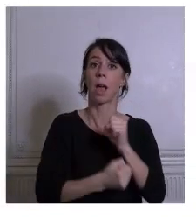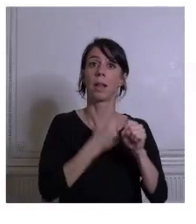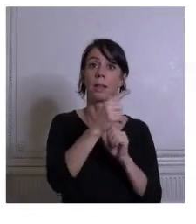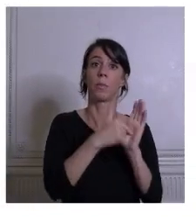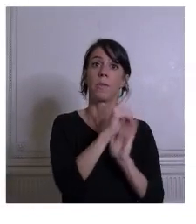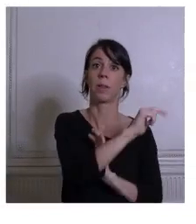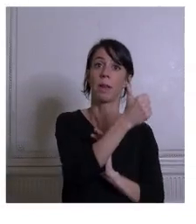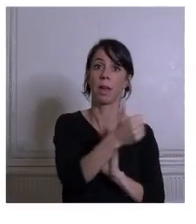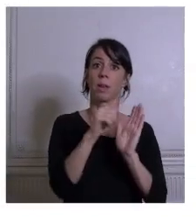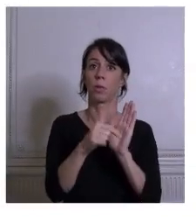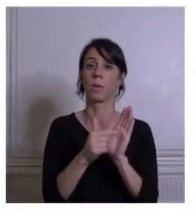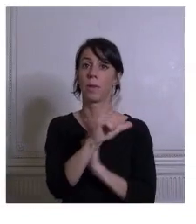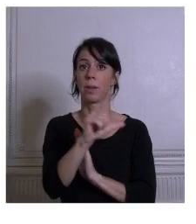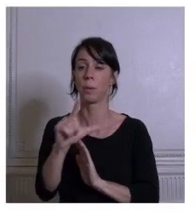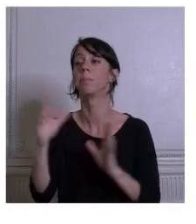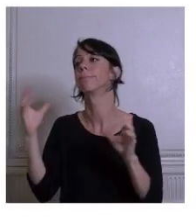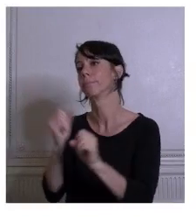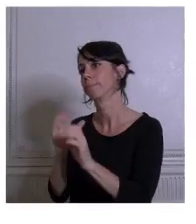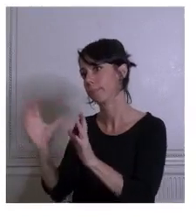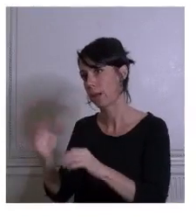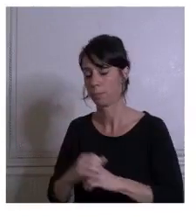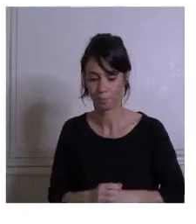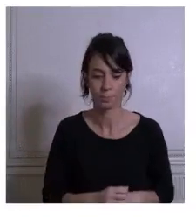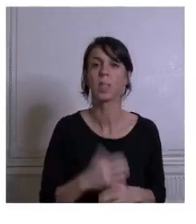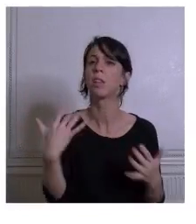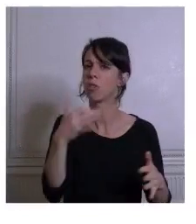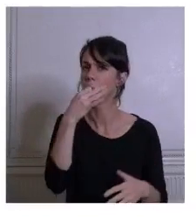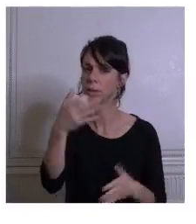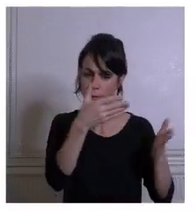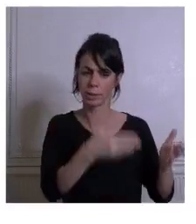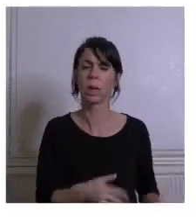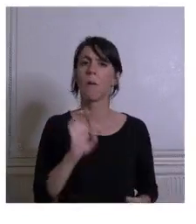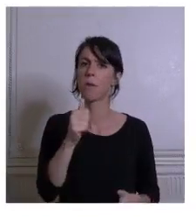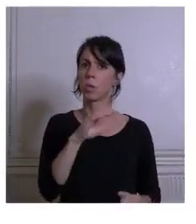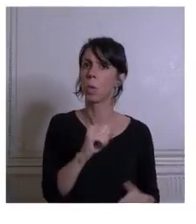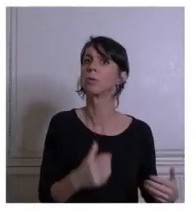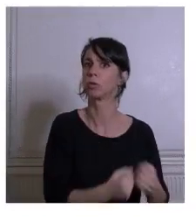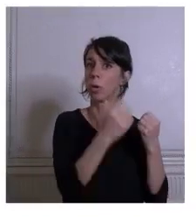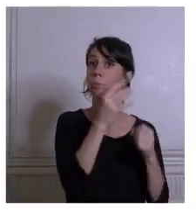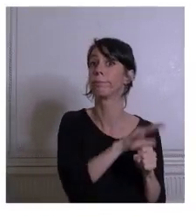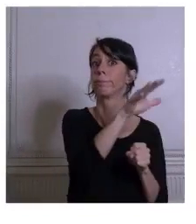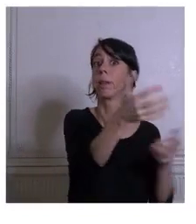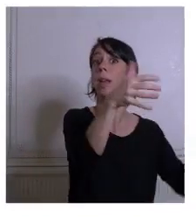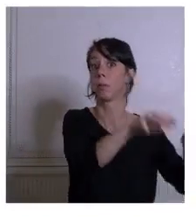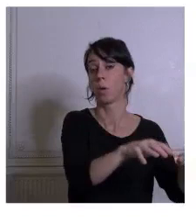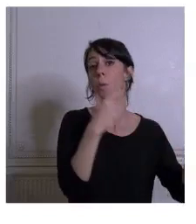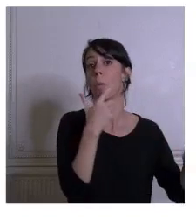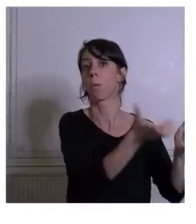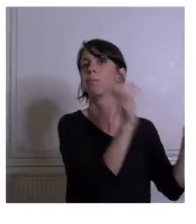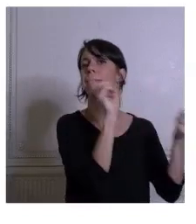Je ne sais pas si on en a reçu. Alors, le service juridique va regarder comment on répond à votre demande. Oui, d'accord. Merci. Les votes oui,